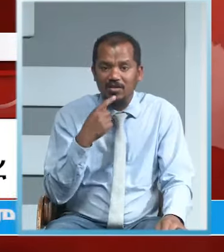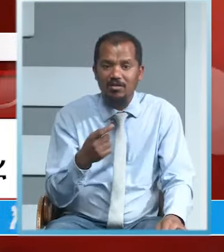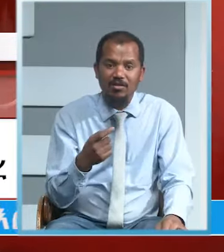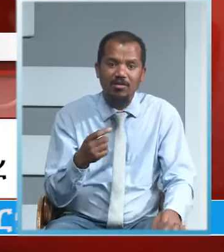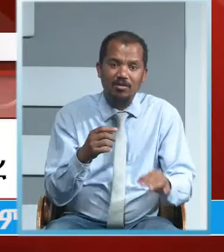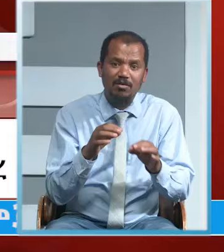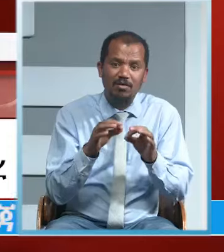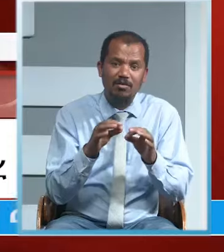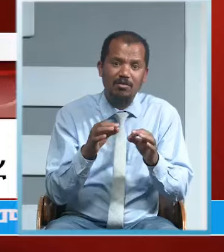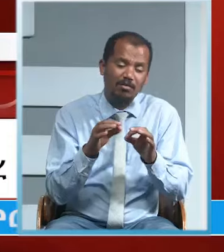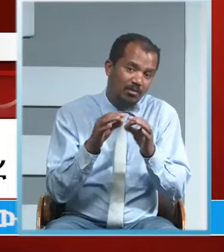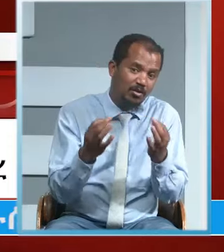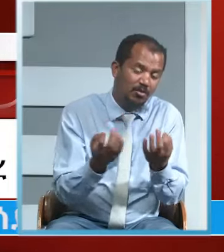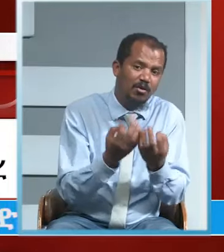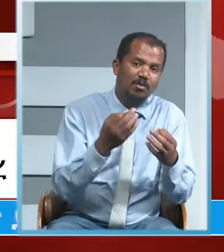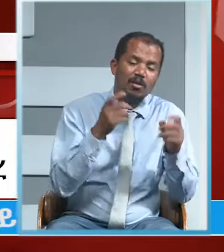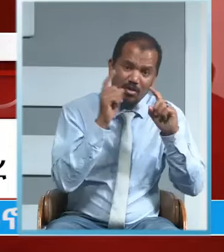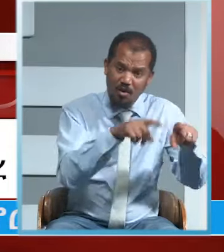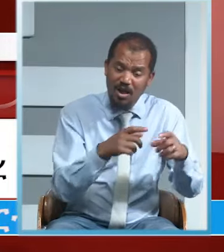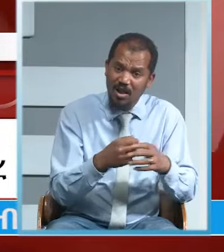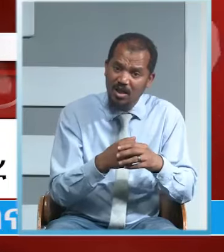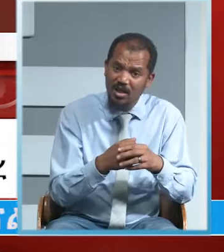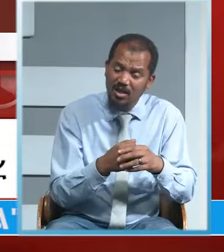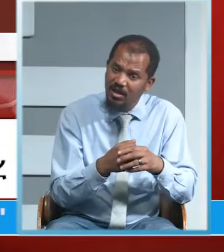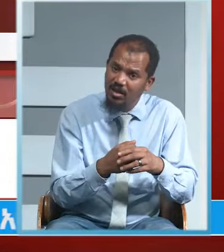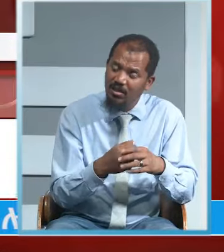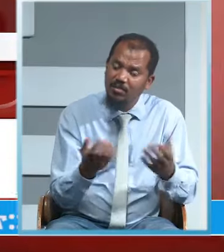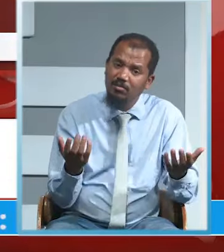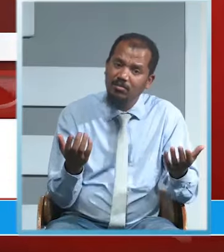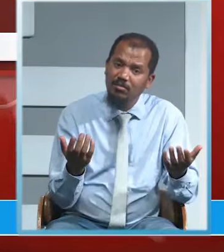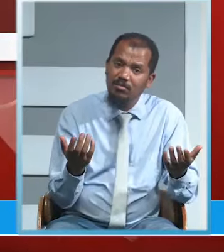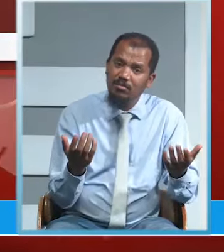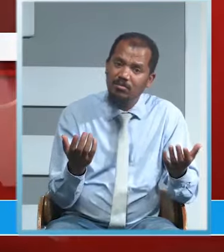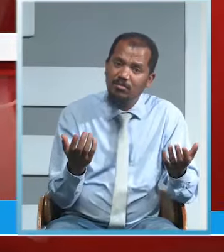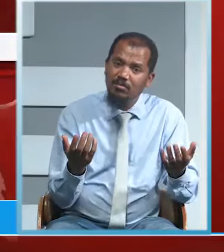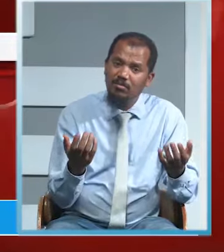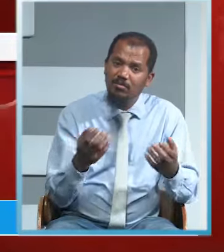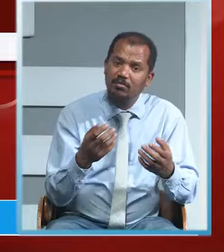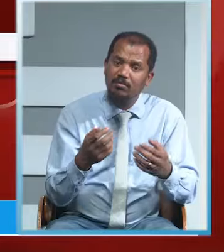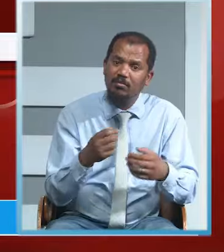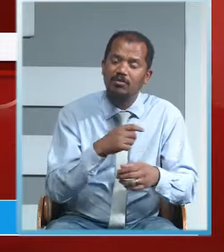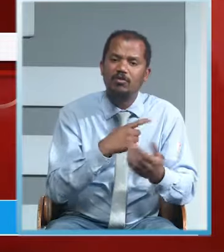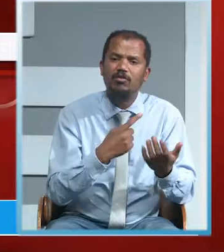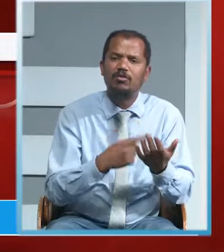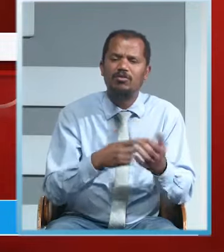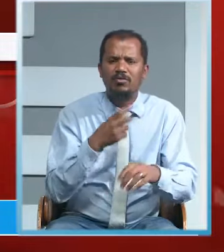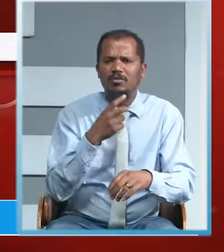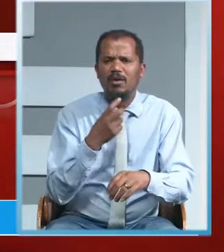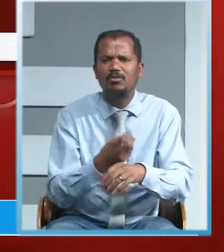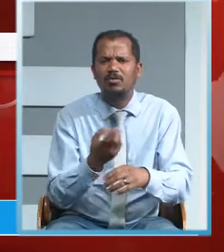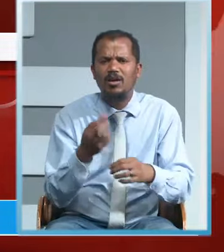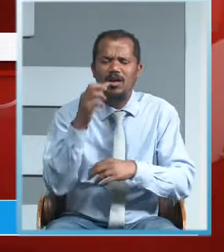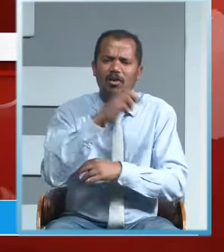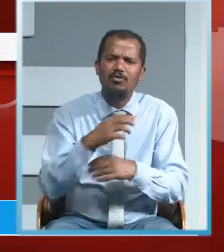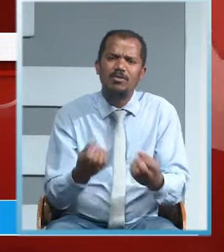ወደ ተስፋ መቁረጥ ገብተዋል። ያው ነው ከአቅም በላይ እነሱ ሆኖባቸዋል። ቀንም